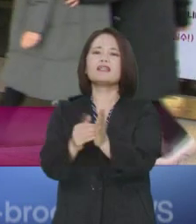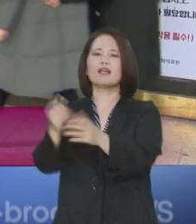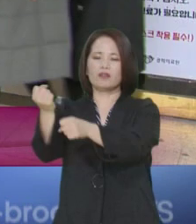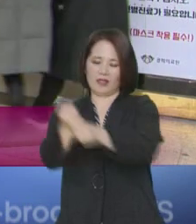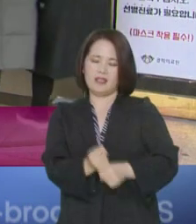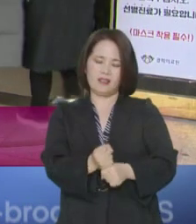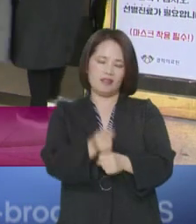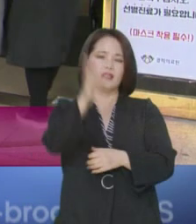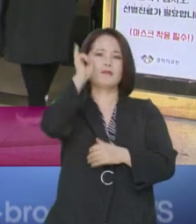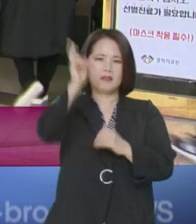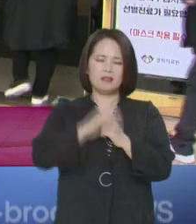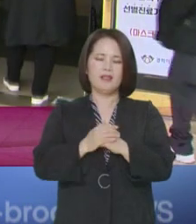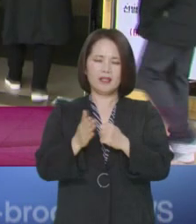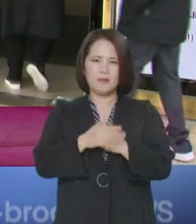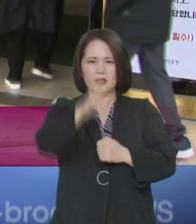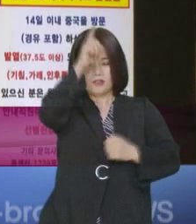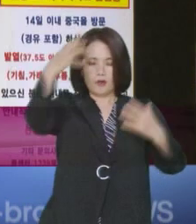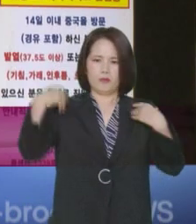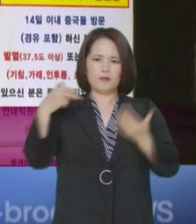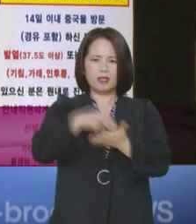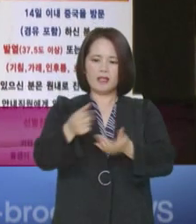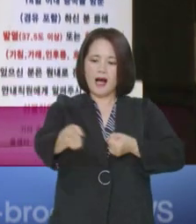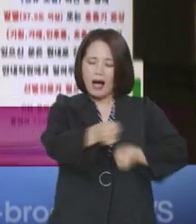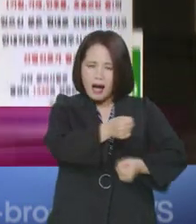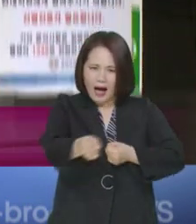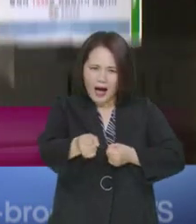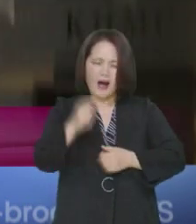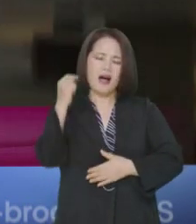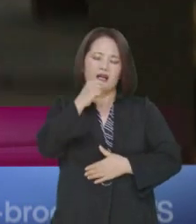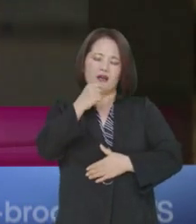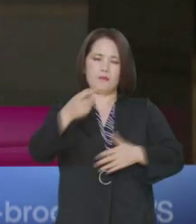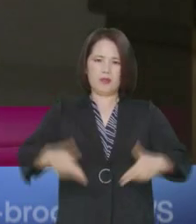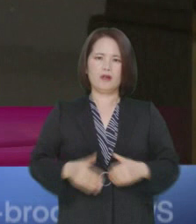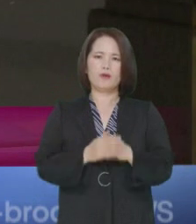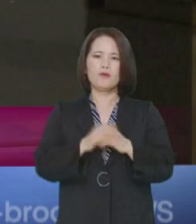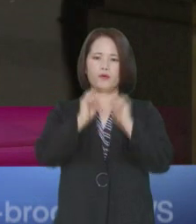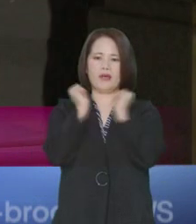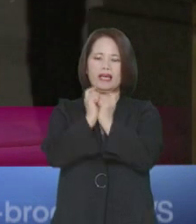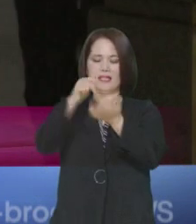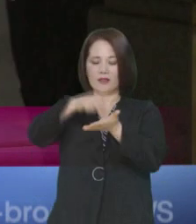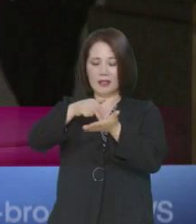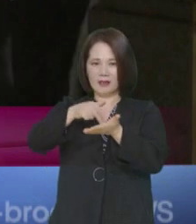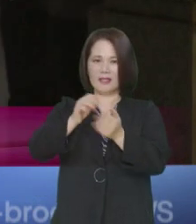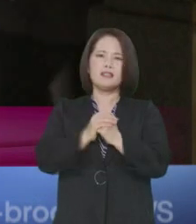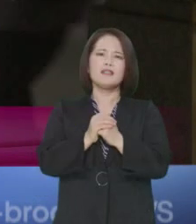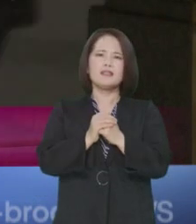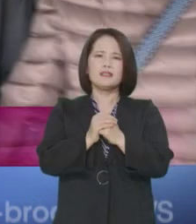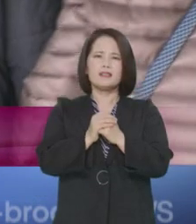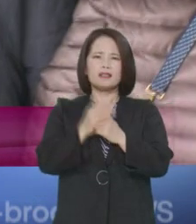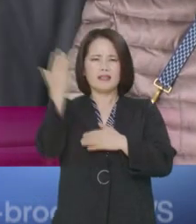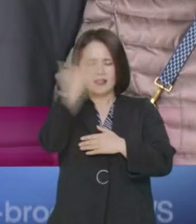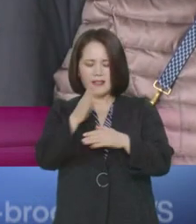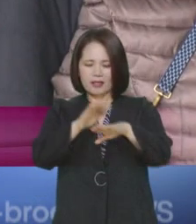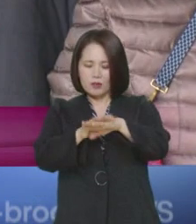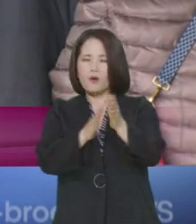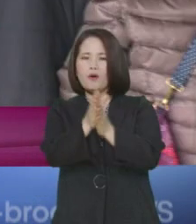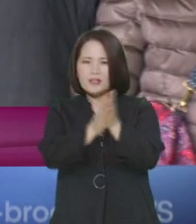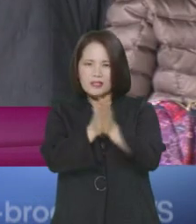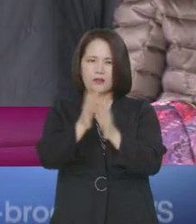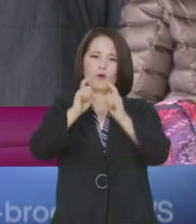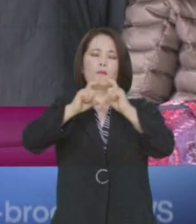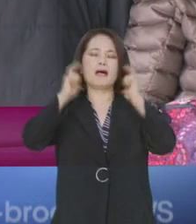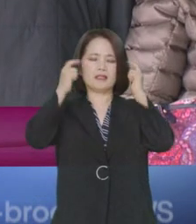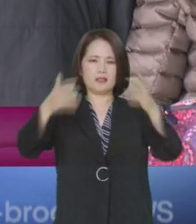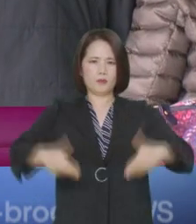정부는 방역대책 을 좀더 첨이지 하구요 개인은 그 위생 수칙을 철저히 지켜서 앞으로 급이라고 하는일 이주를